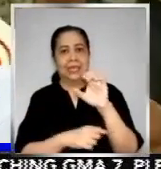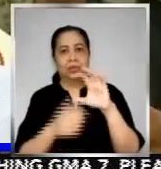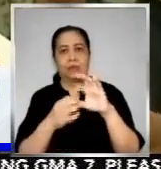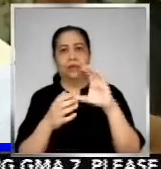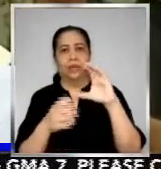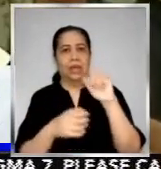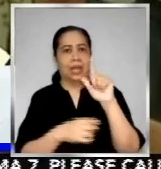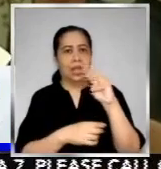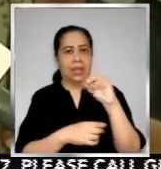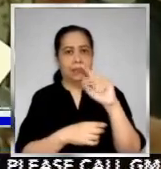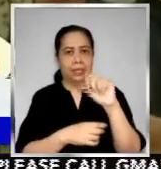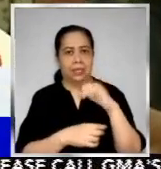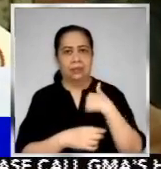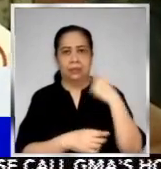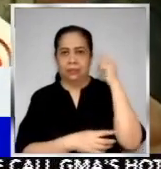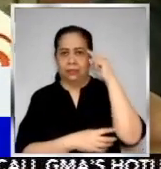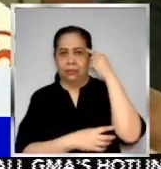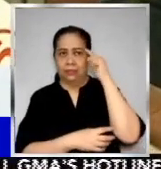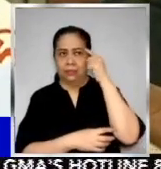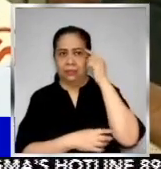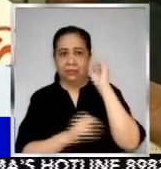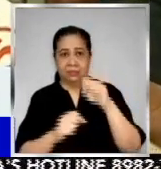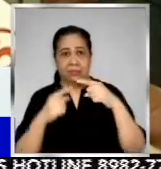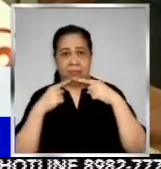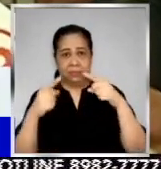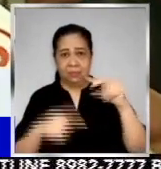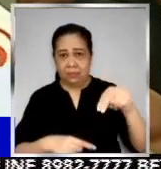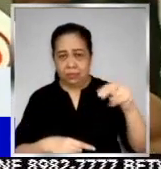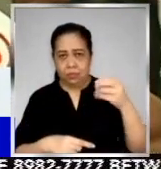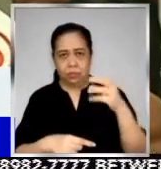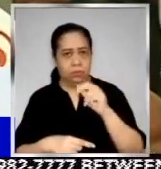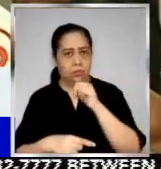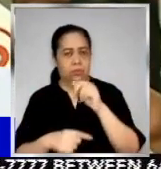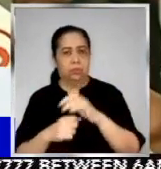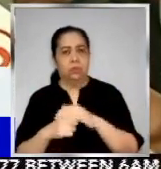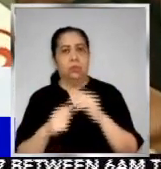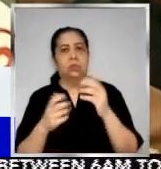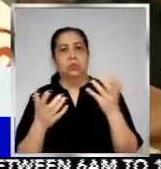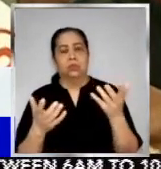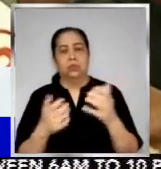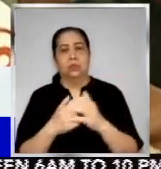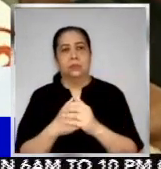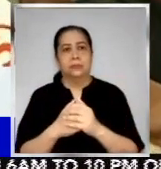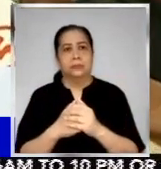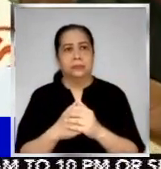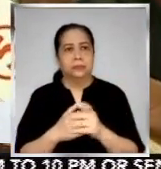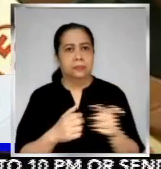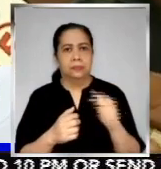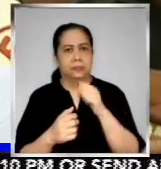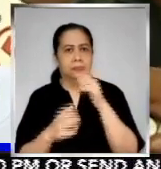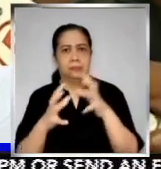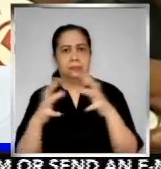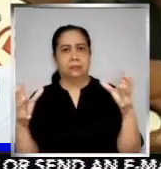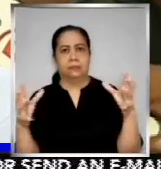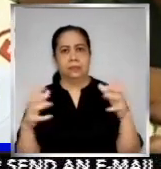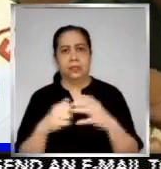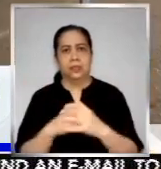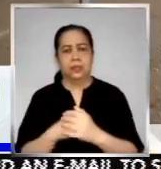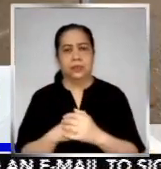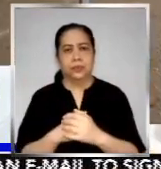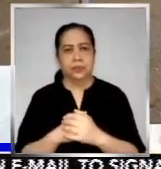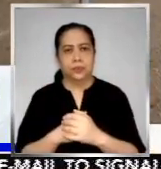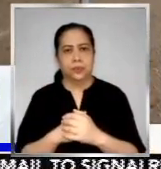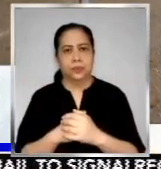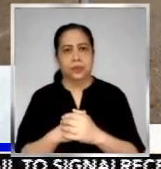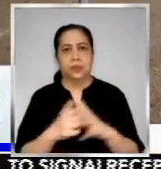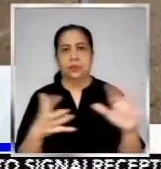Pinag-iisipan ko pa kung kailangan talagang i-declare ng state of calamity kaya hindi naman ganun kalaki ang damage.